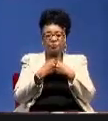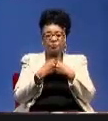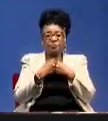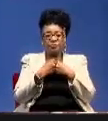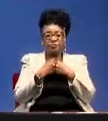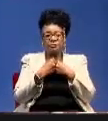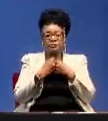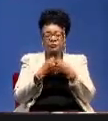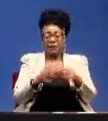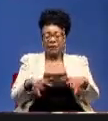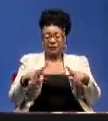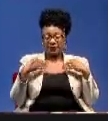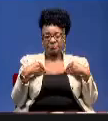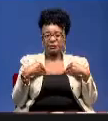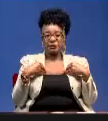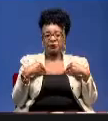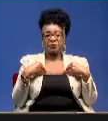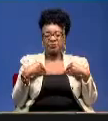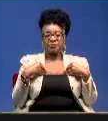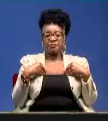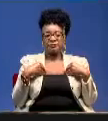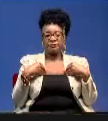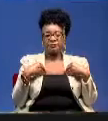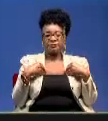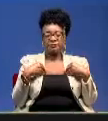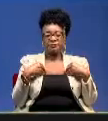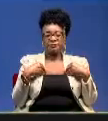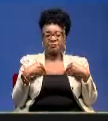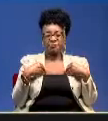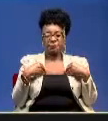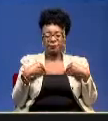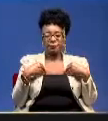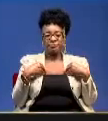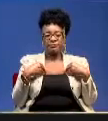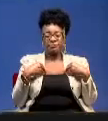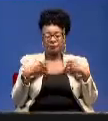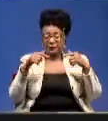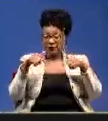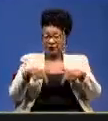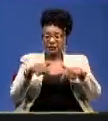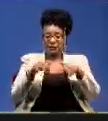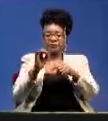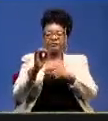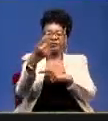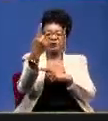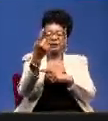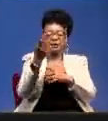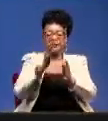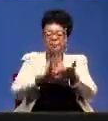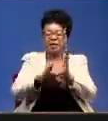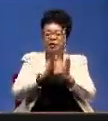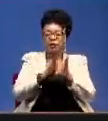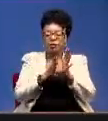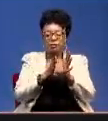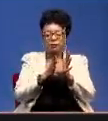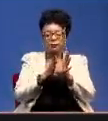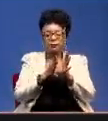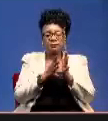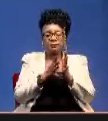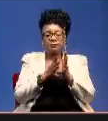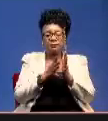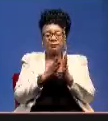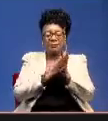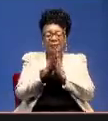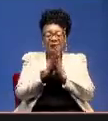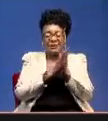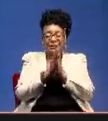and accept that the danger has come. Yeah, this is my first major marathon. I am very excited to